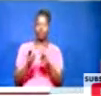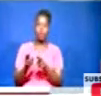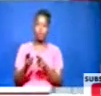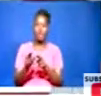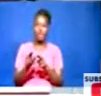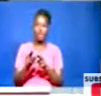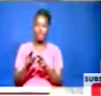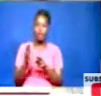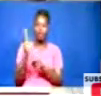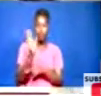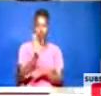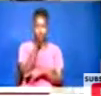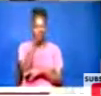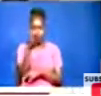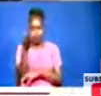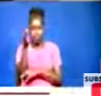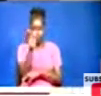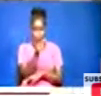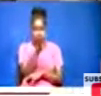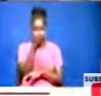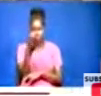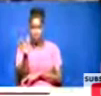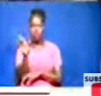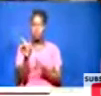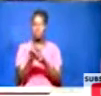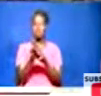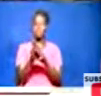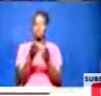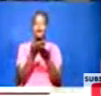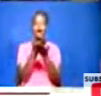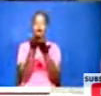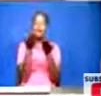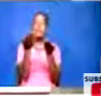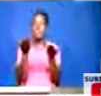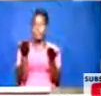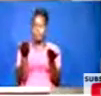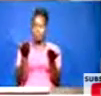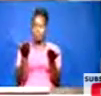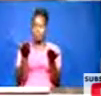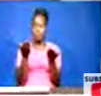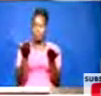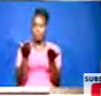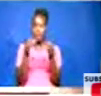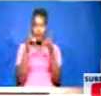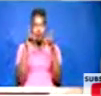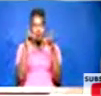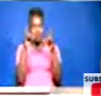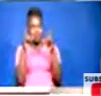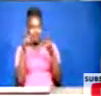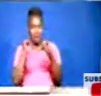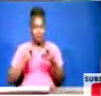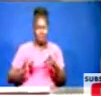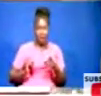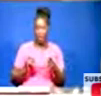za bendera za taifa zilishamiri na kutanda katika maonyesho haya yote. Kuona na picha na kuona pia na begi,